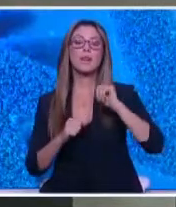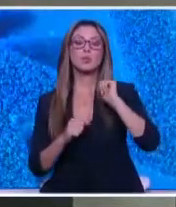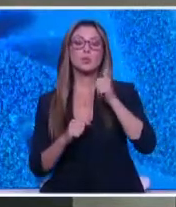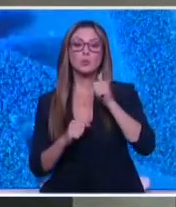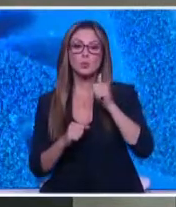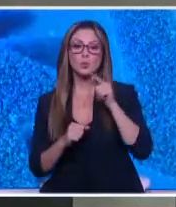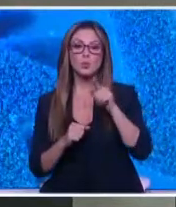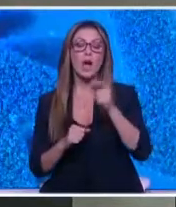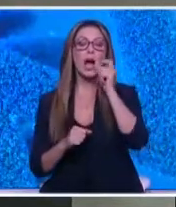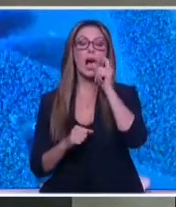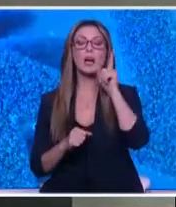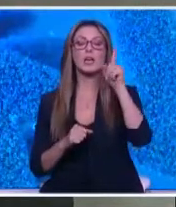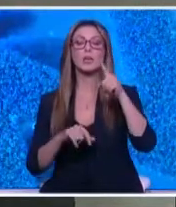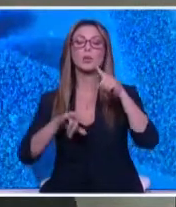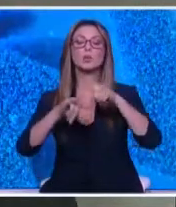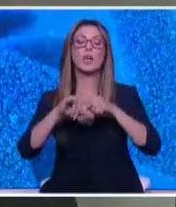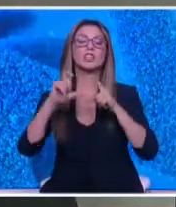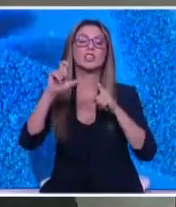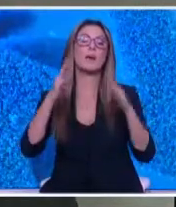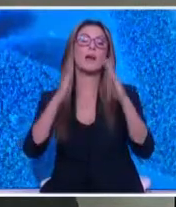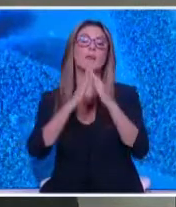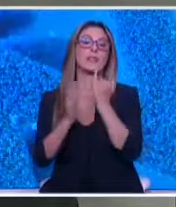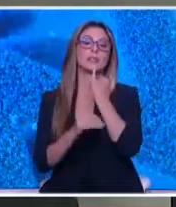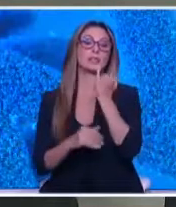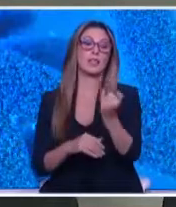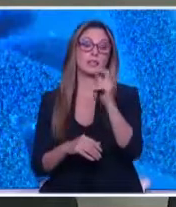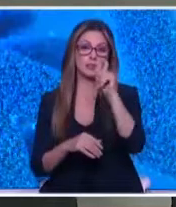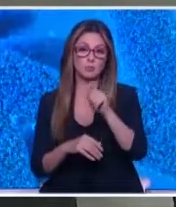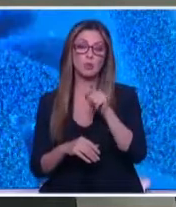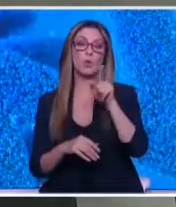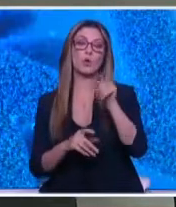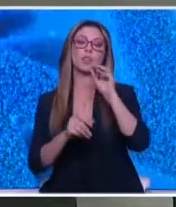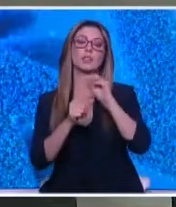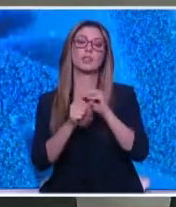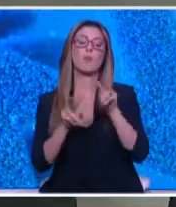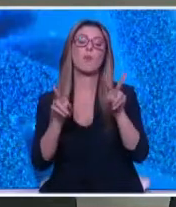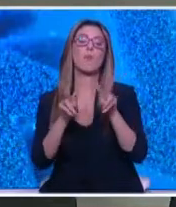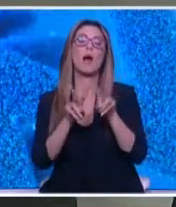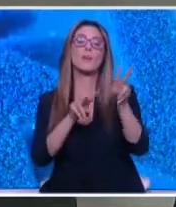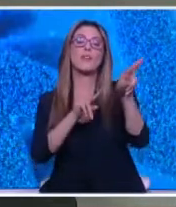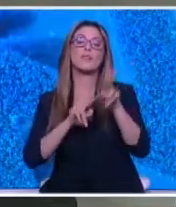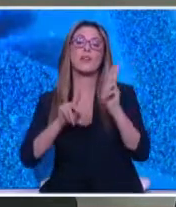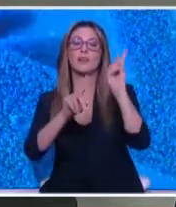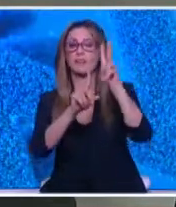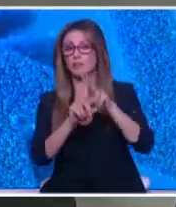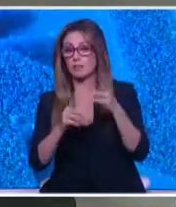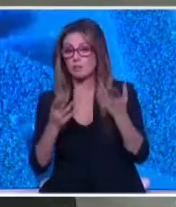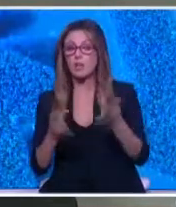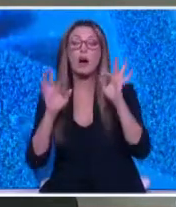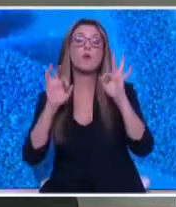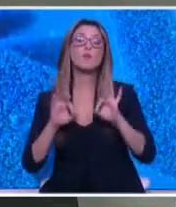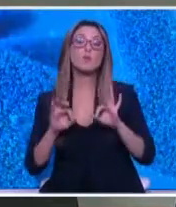günü de Ankara'da Hüseyin Gazi Cemevi'ni ziyaret etmiş ve cemevinde Muharrem iftarına katılmıştı.